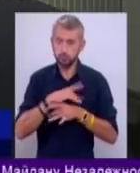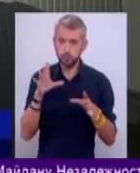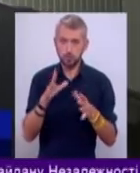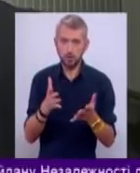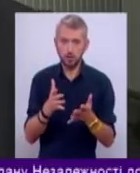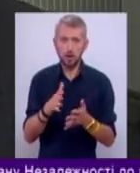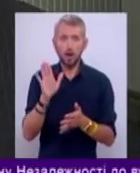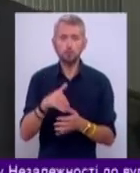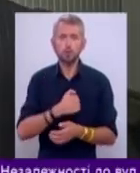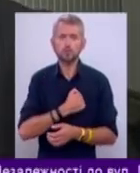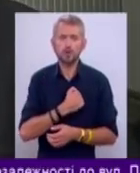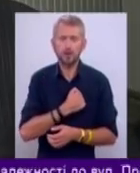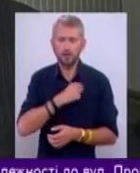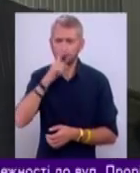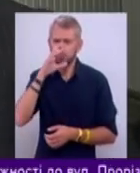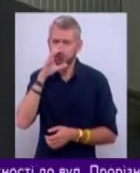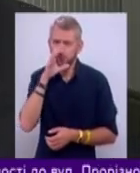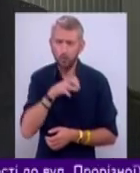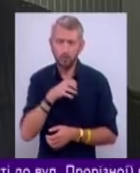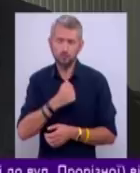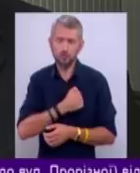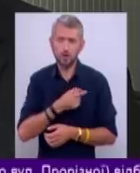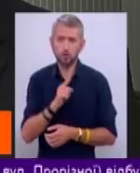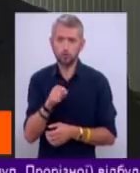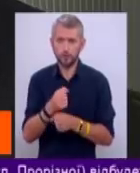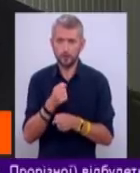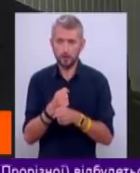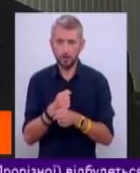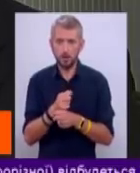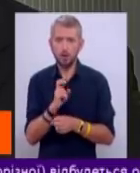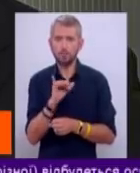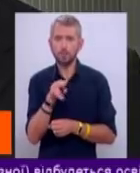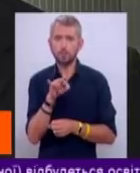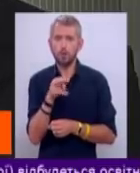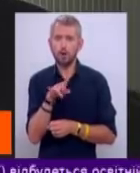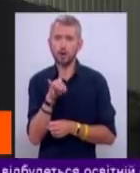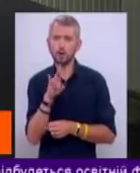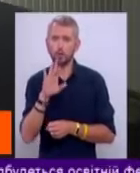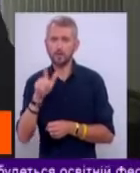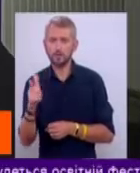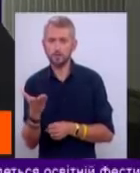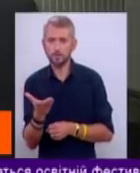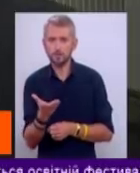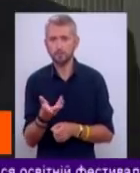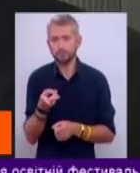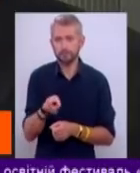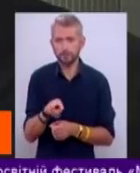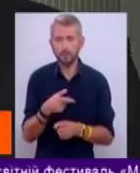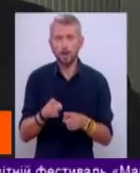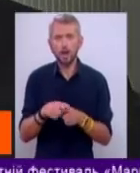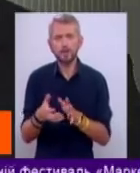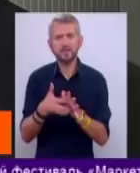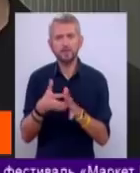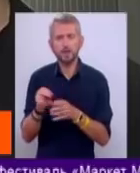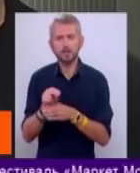потом жалеет, плохо ему, жалко то, что он натворил, биполярности. Вот. Это, как правило, дефект